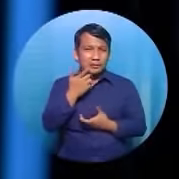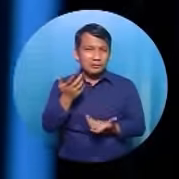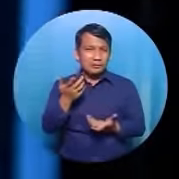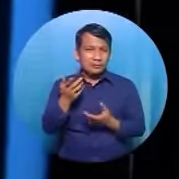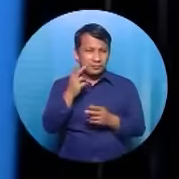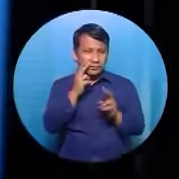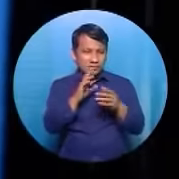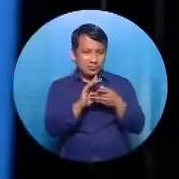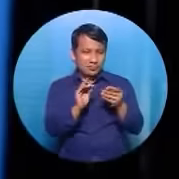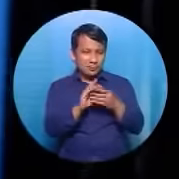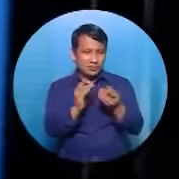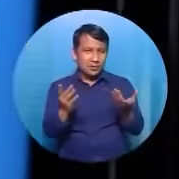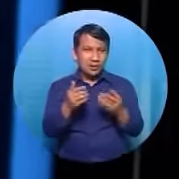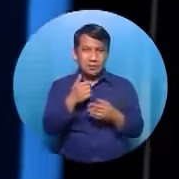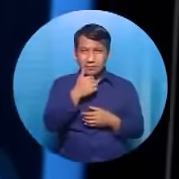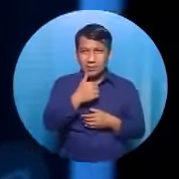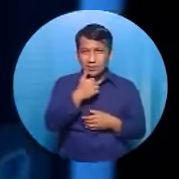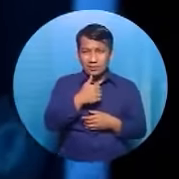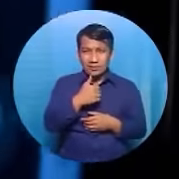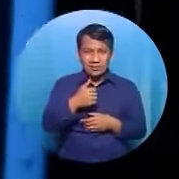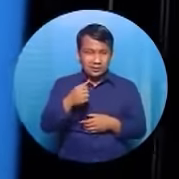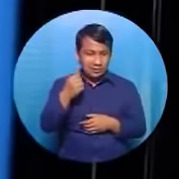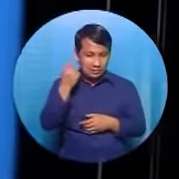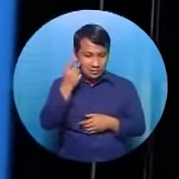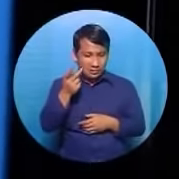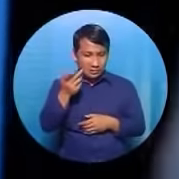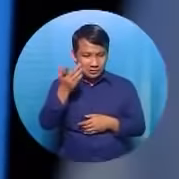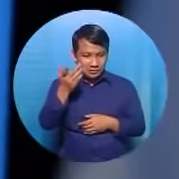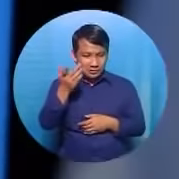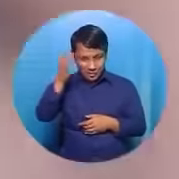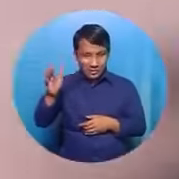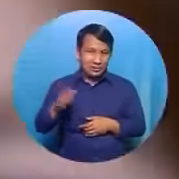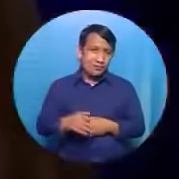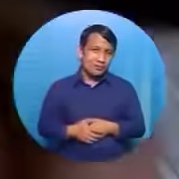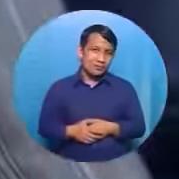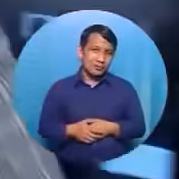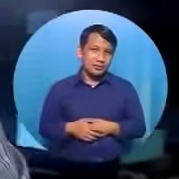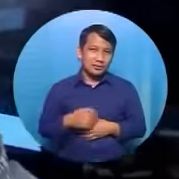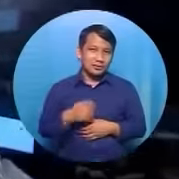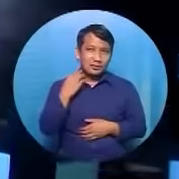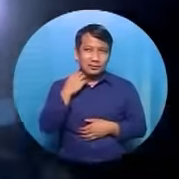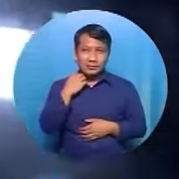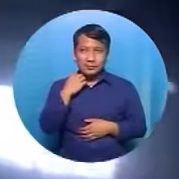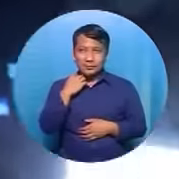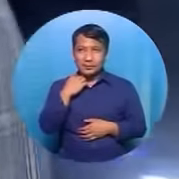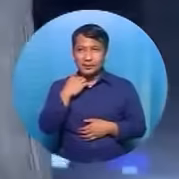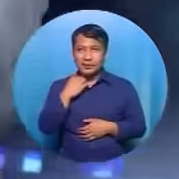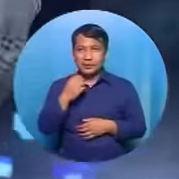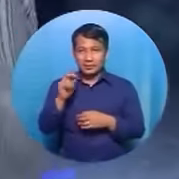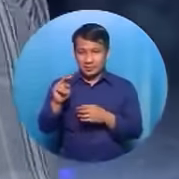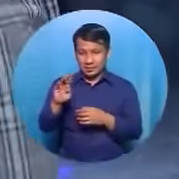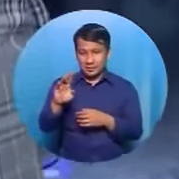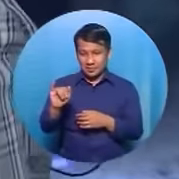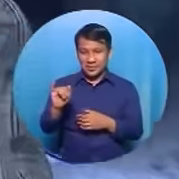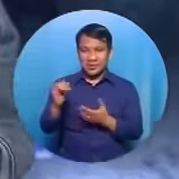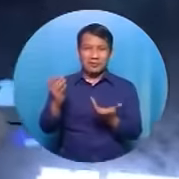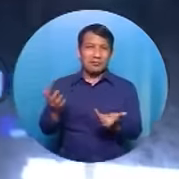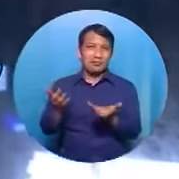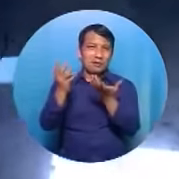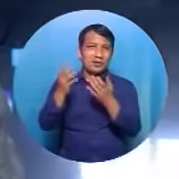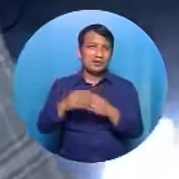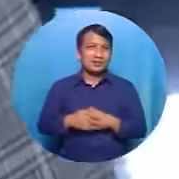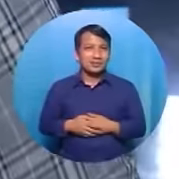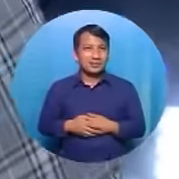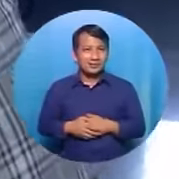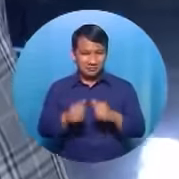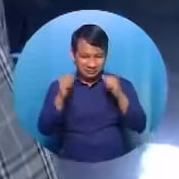habang kinikwento niya. Basta babae talaga, basta misis, mas matalino pa sa NBI. O, diba?